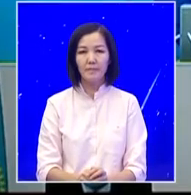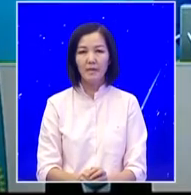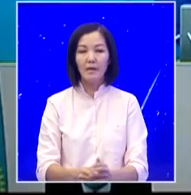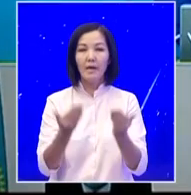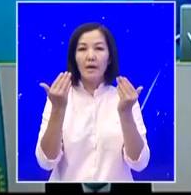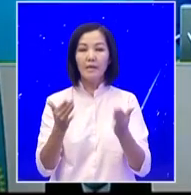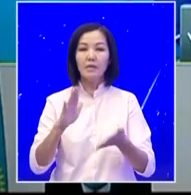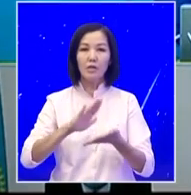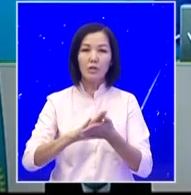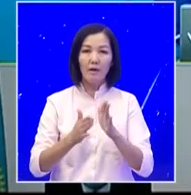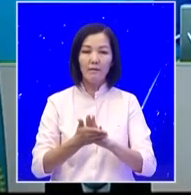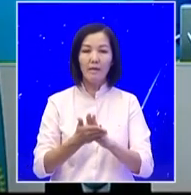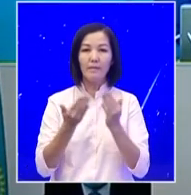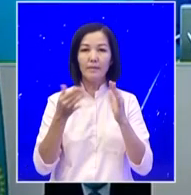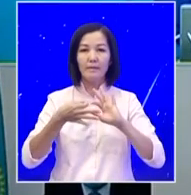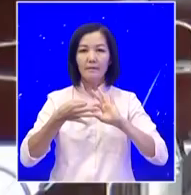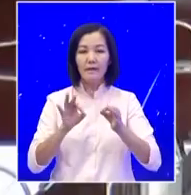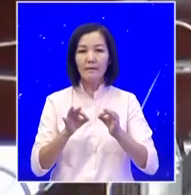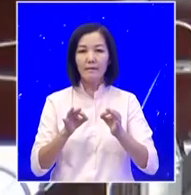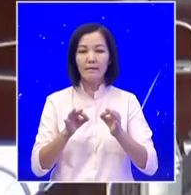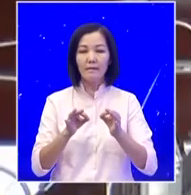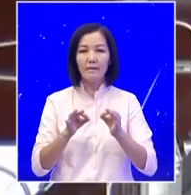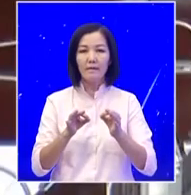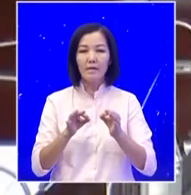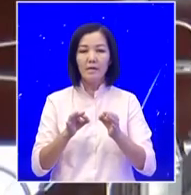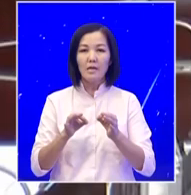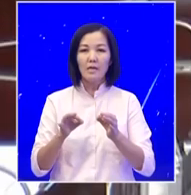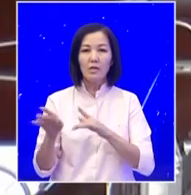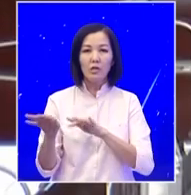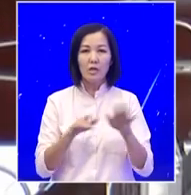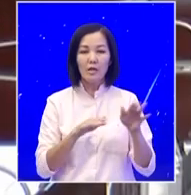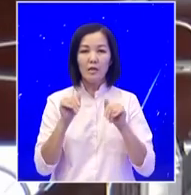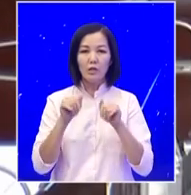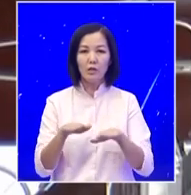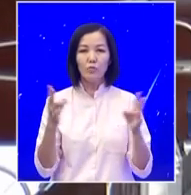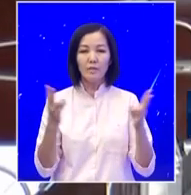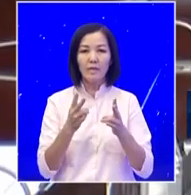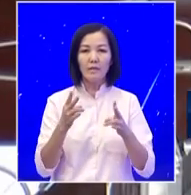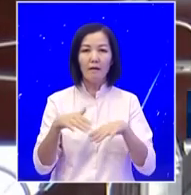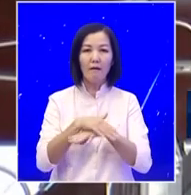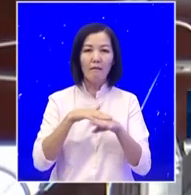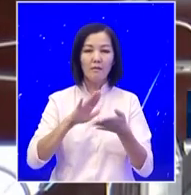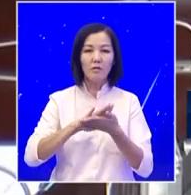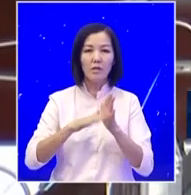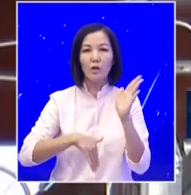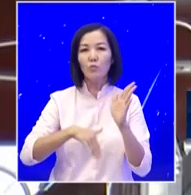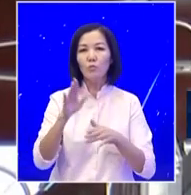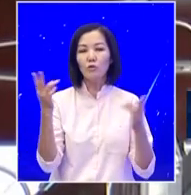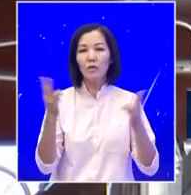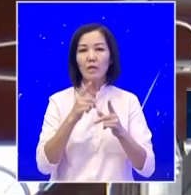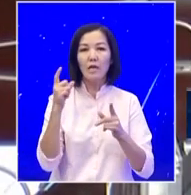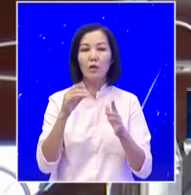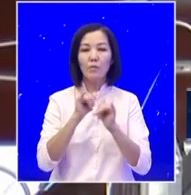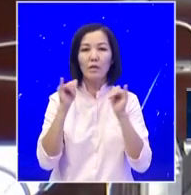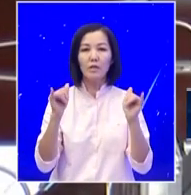Қазір жағдай біздің нақты жайлы үйлесімді қадамдар талап етеді. Бірінші, халықтың әл-ауқатын жақсарту үшін экономиканы дамыту